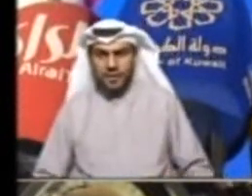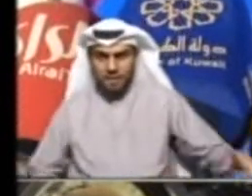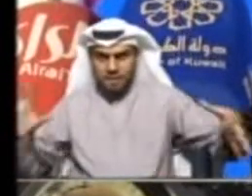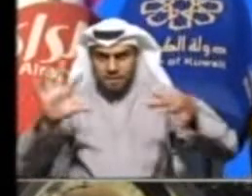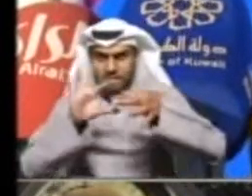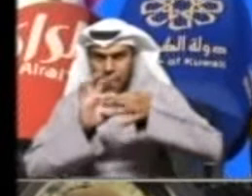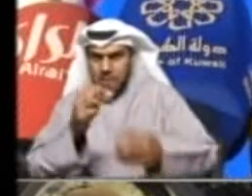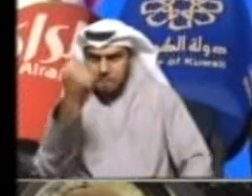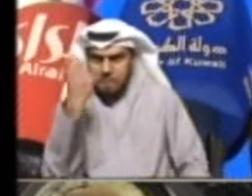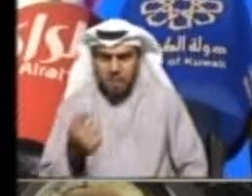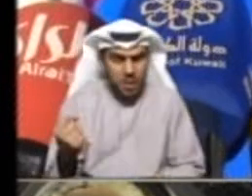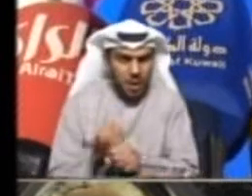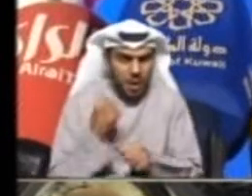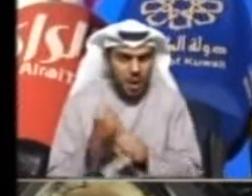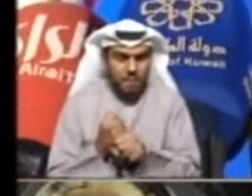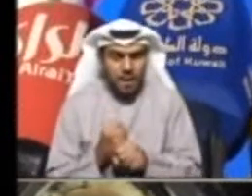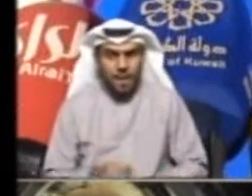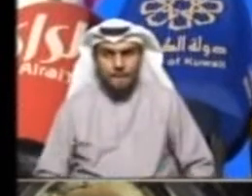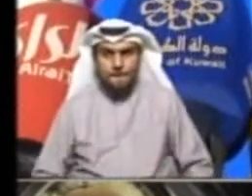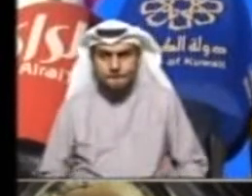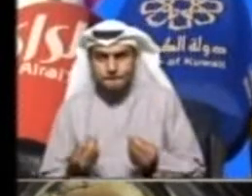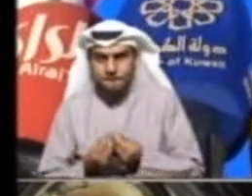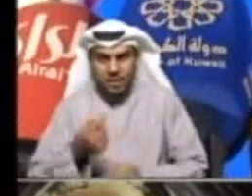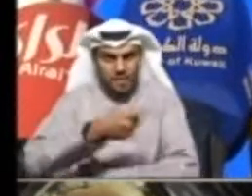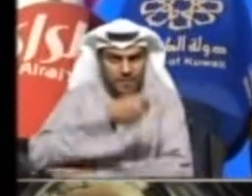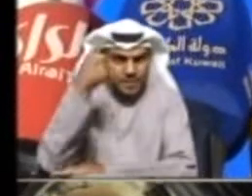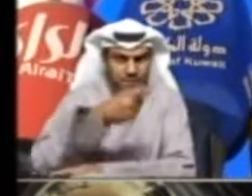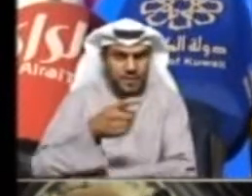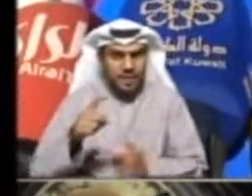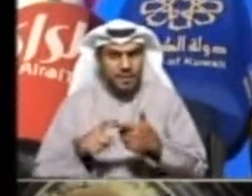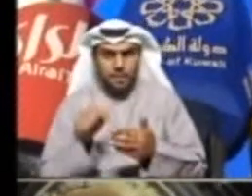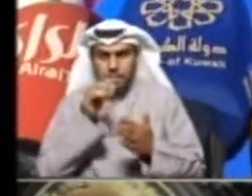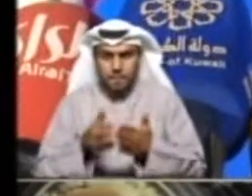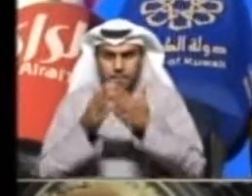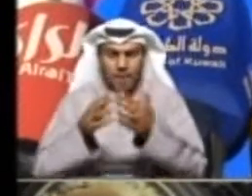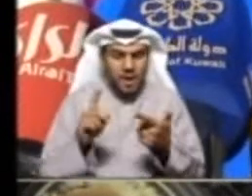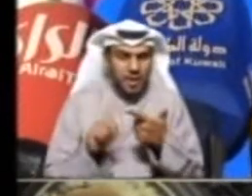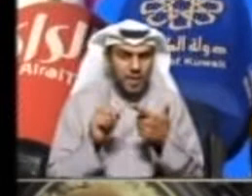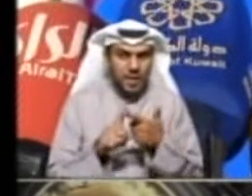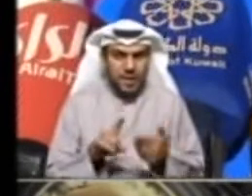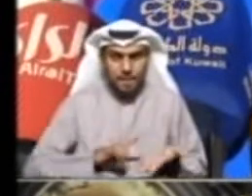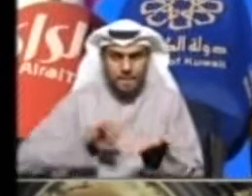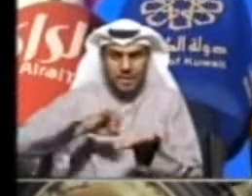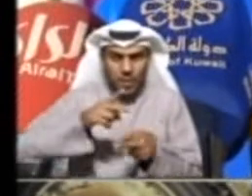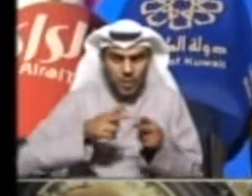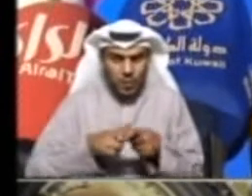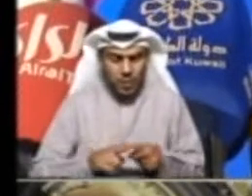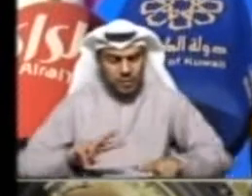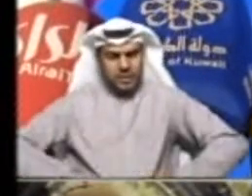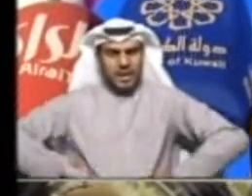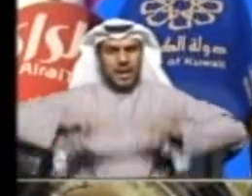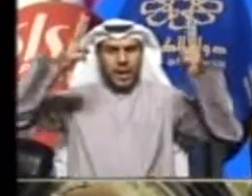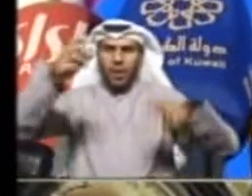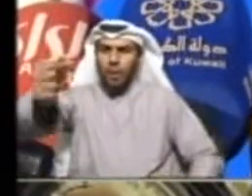المشروعين الاستراتيجيين الميناء والمطار ستشهد دولة الكويت نقلة نوعية